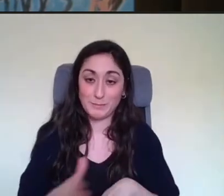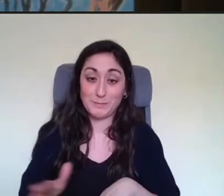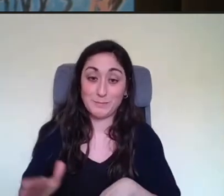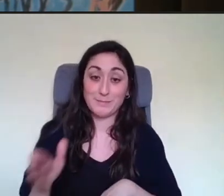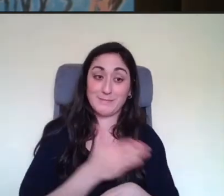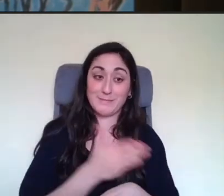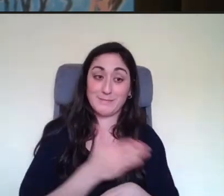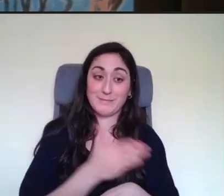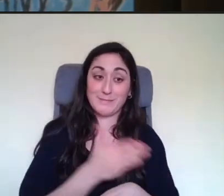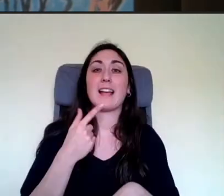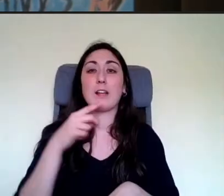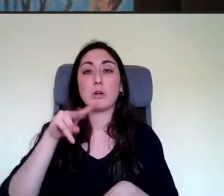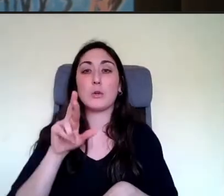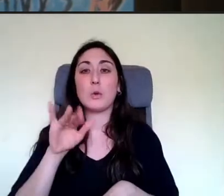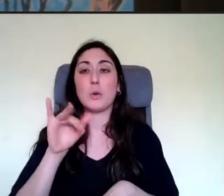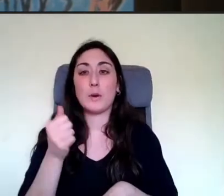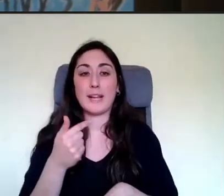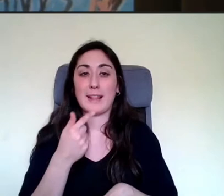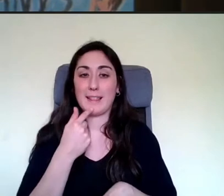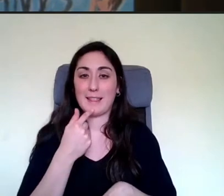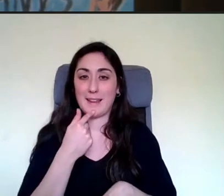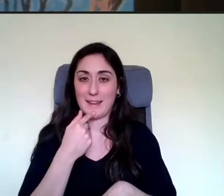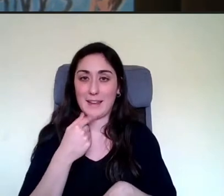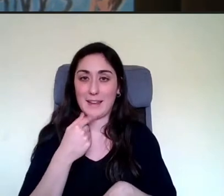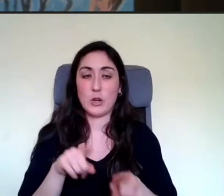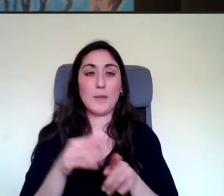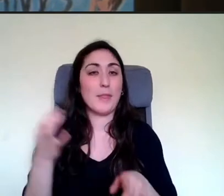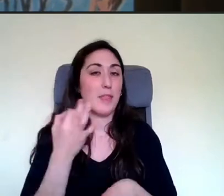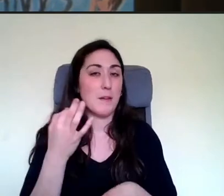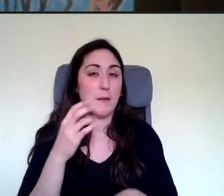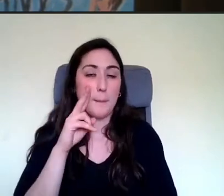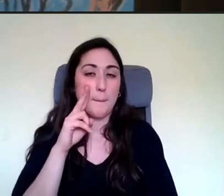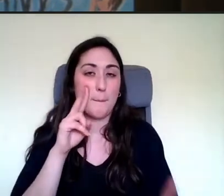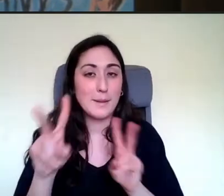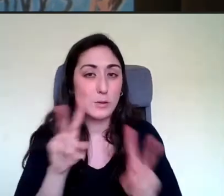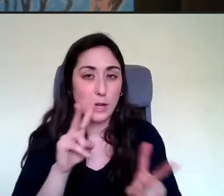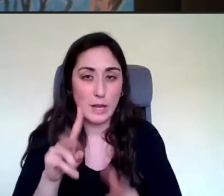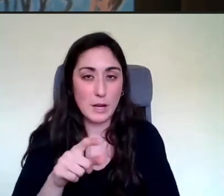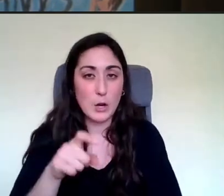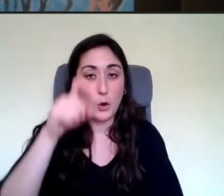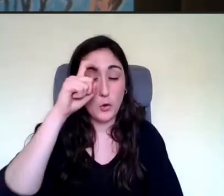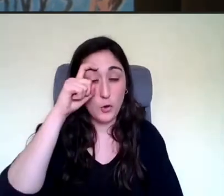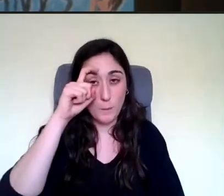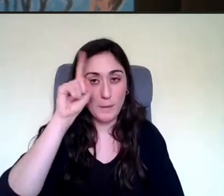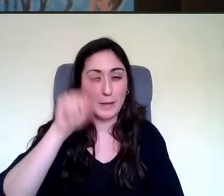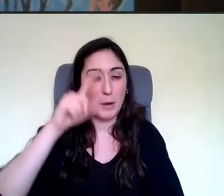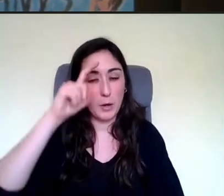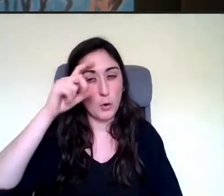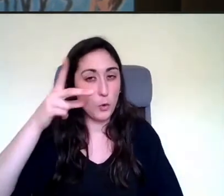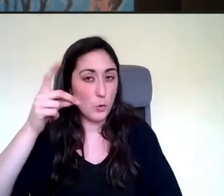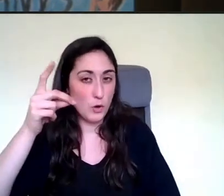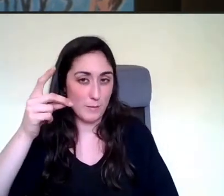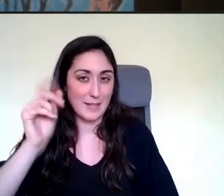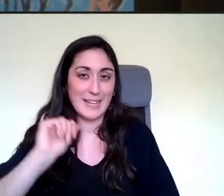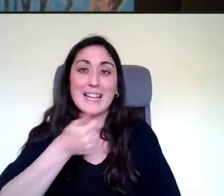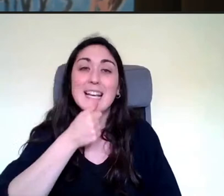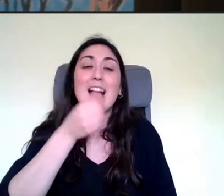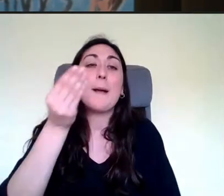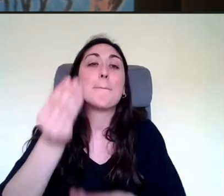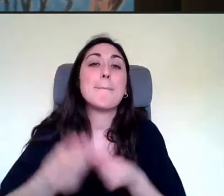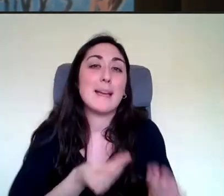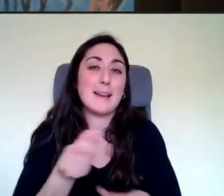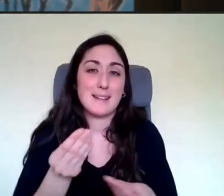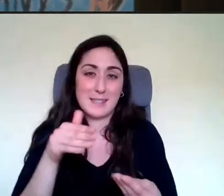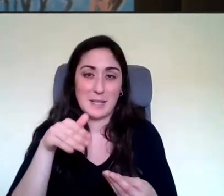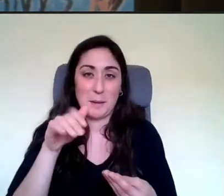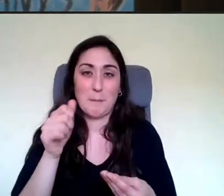visualitzar amb noms i cognoms, i les autèntiques makers d'aquest